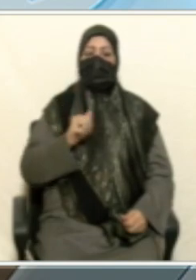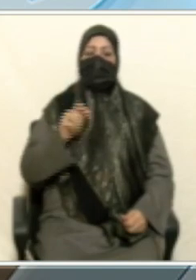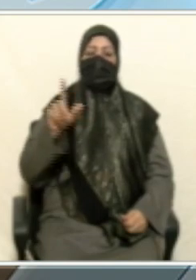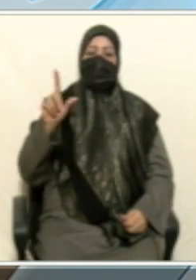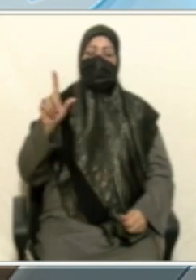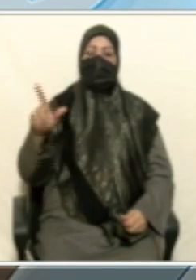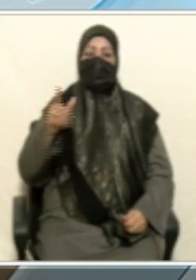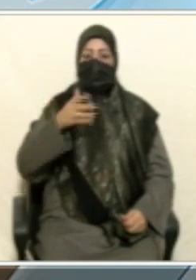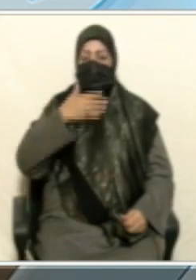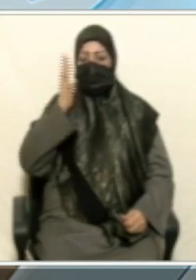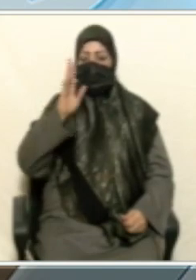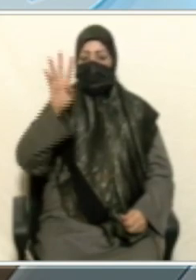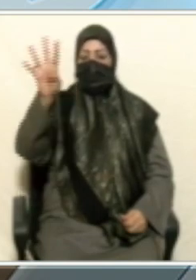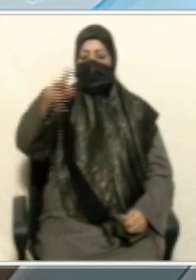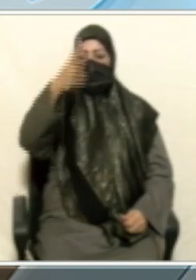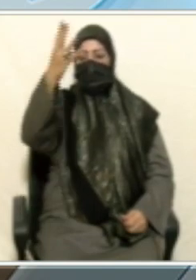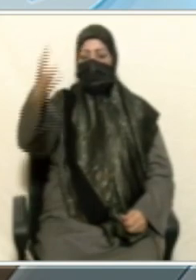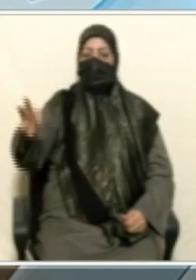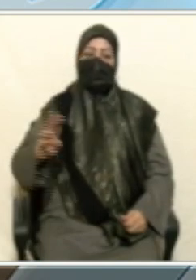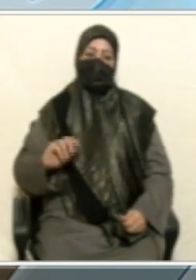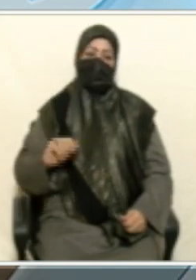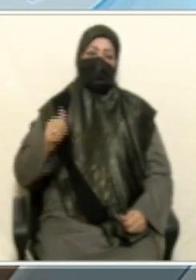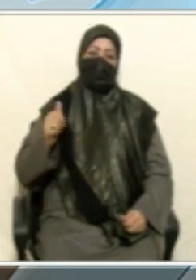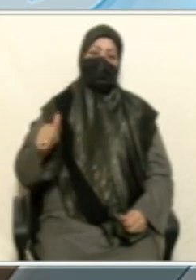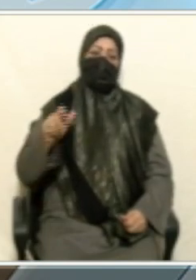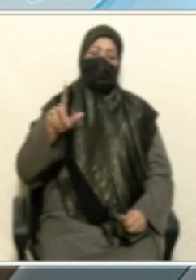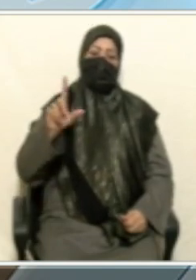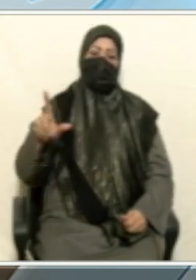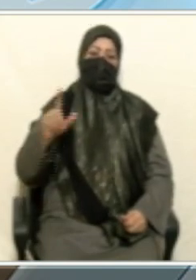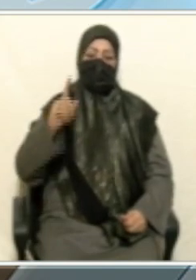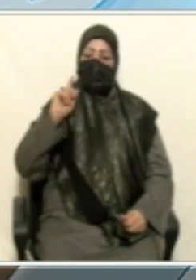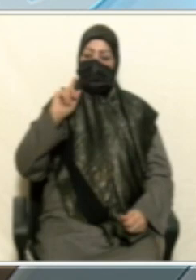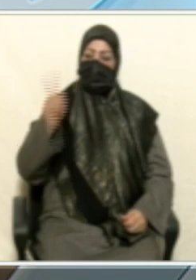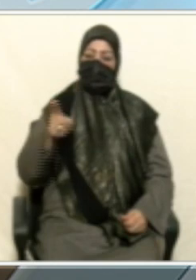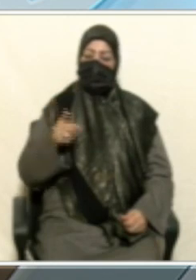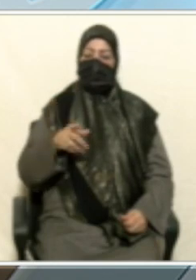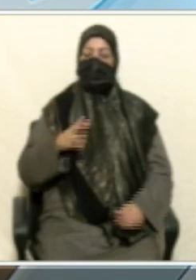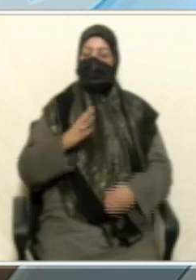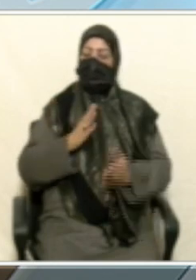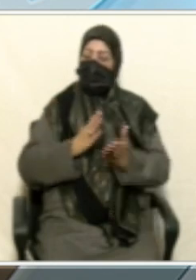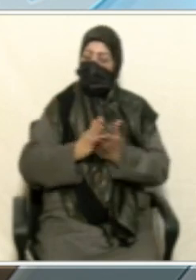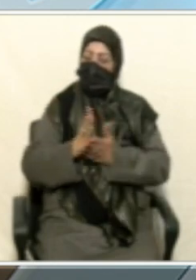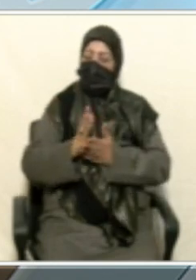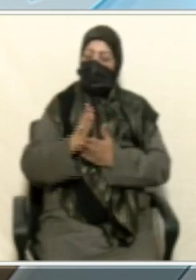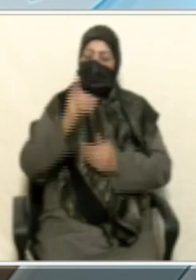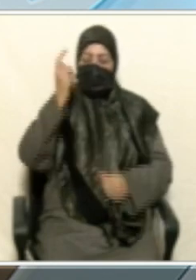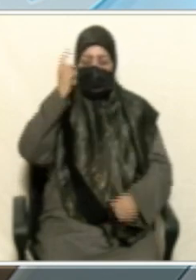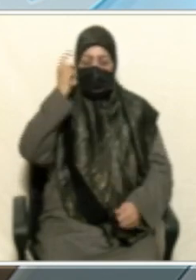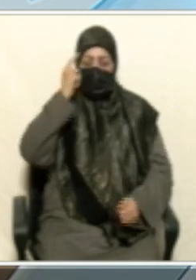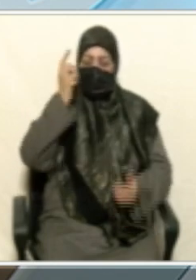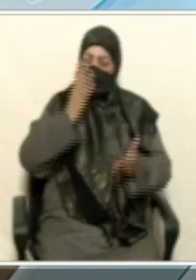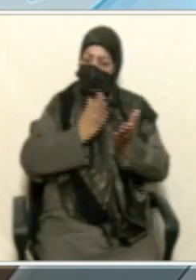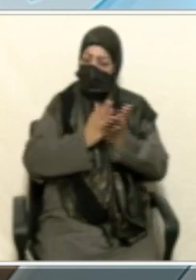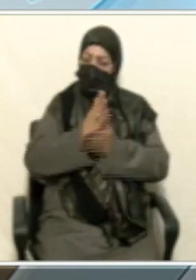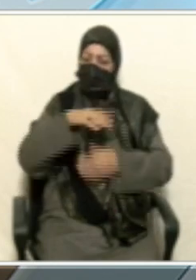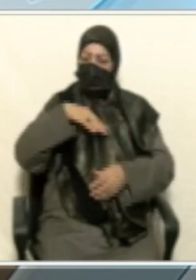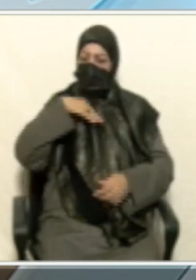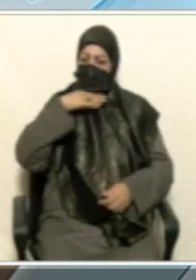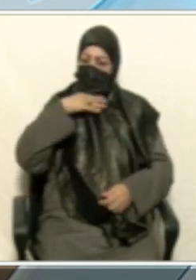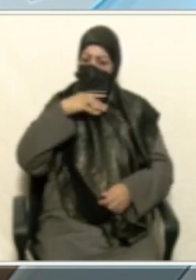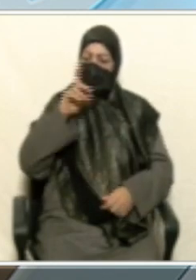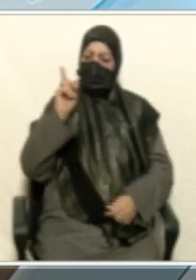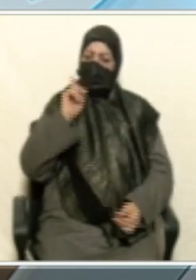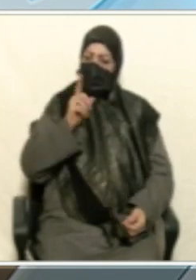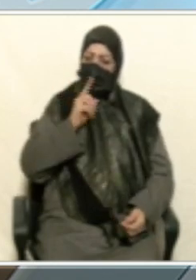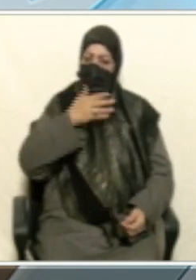وعلى الناس قبل أن تأمر بالمعروف أو تنهى عن المنكر أن تعرف المعروف وأن تعرف المنكر. كيف ننهى عن شيء هكذا وخلاص؟